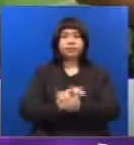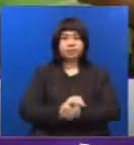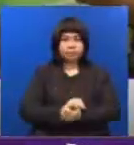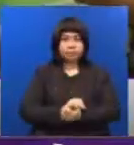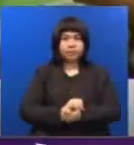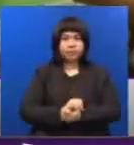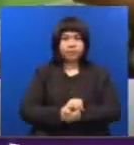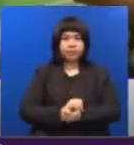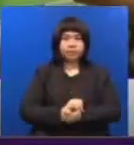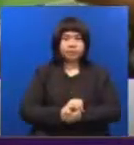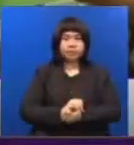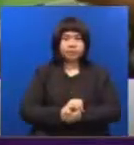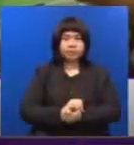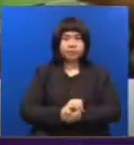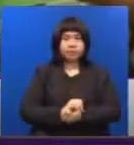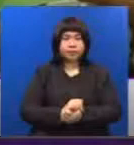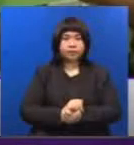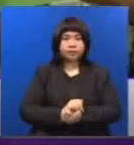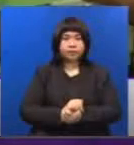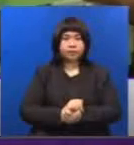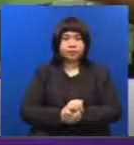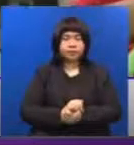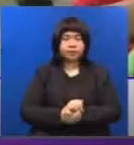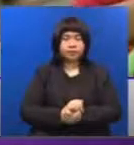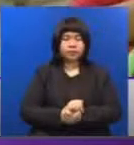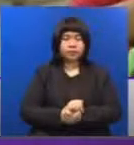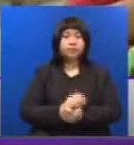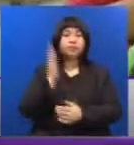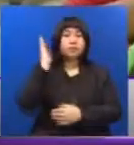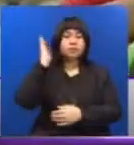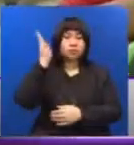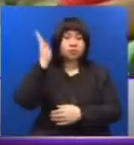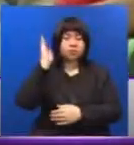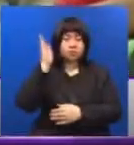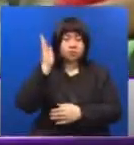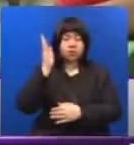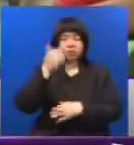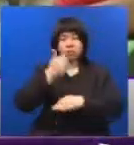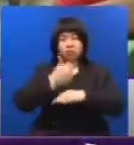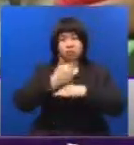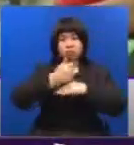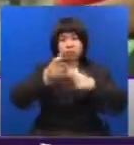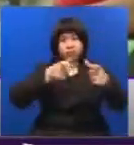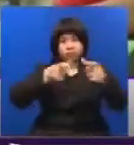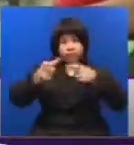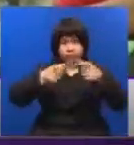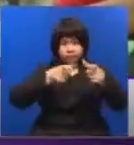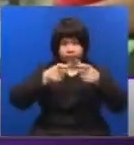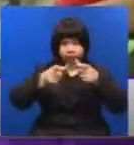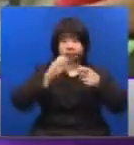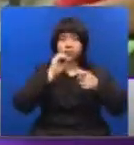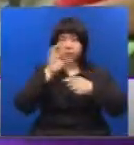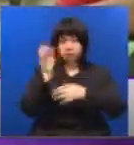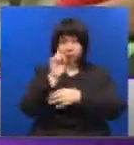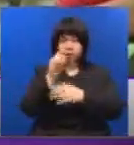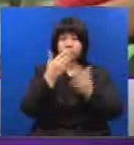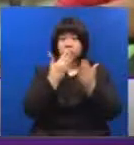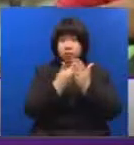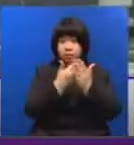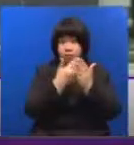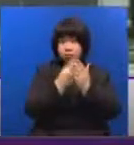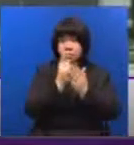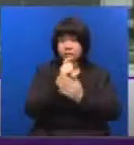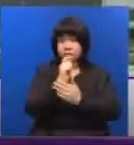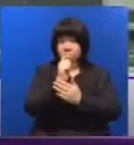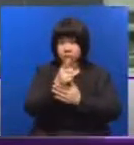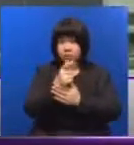ับบริการค่ะทางด้านนายชรินวินพงภายสารนะคะผู้จัการท.ก.ส.สาขาปักธงชัยกบอกว่าเงินที่จ่ายให้กับชาวนา